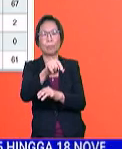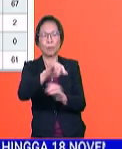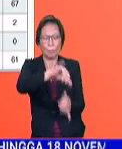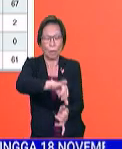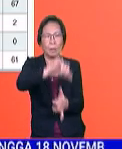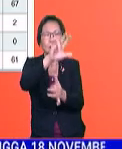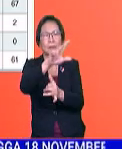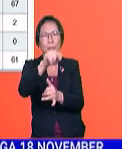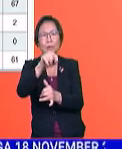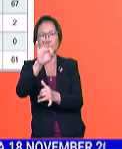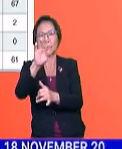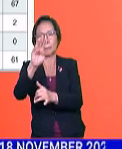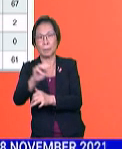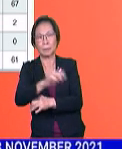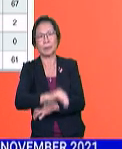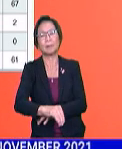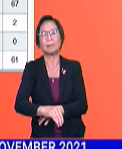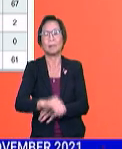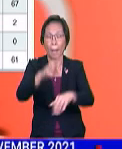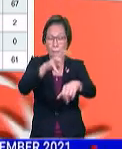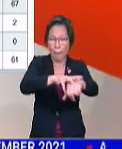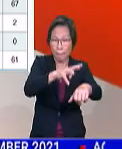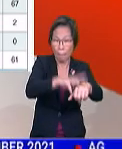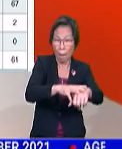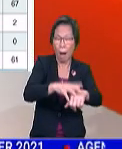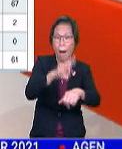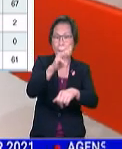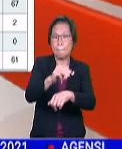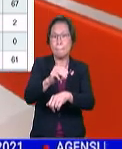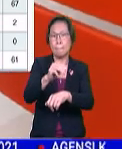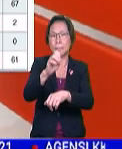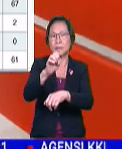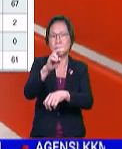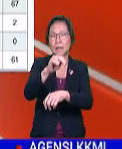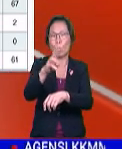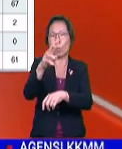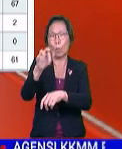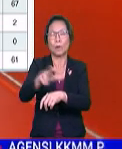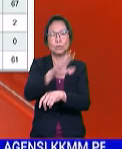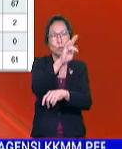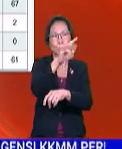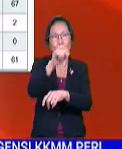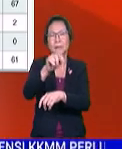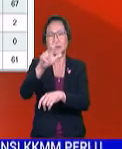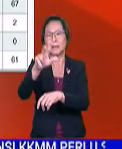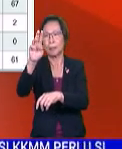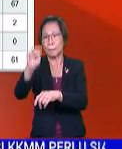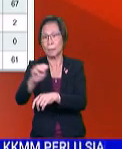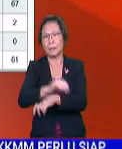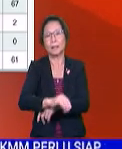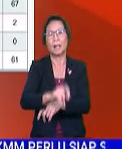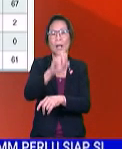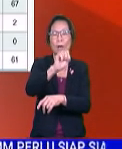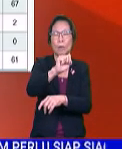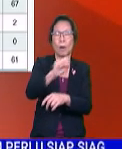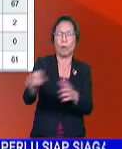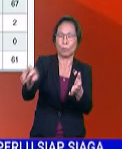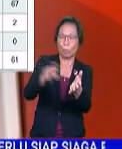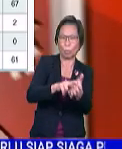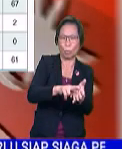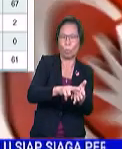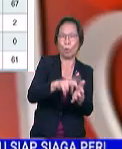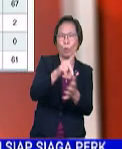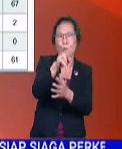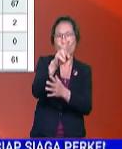3.96 meter. Diikuti status amaran di Benawa setinggi 7.34 meter dan status waspada direkodkan di